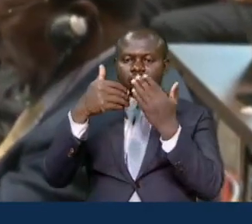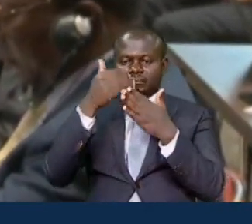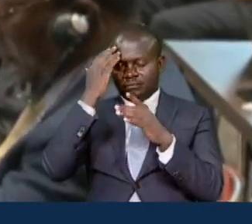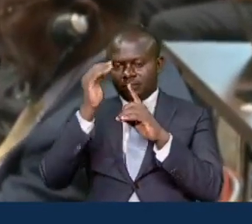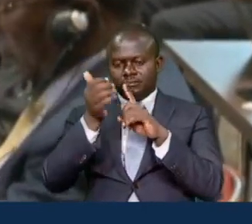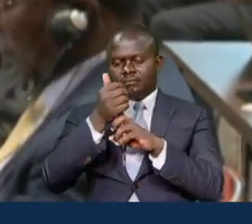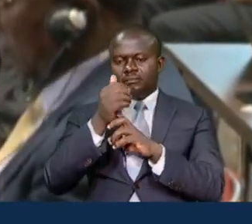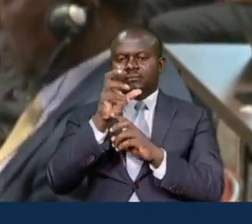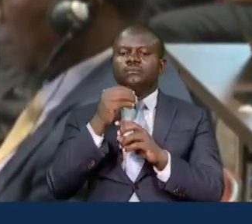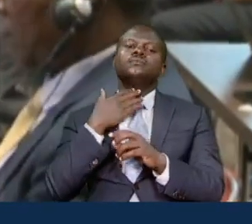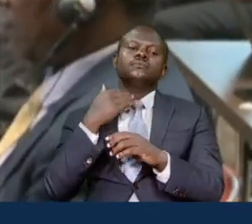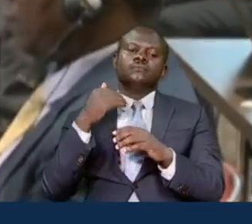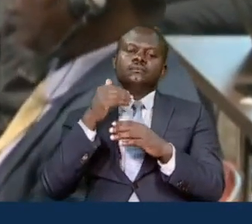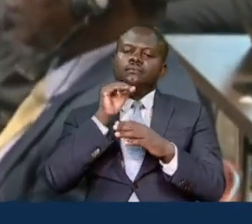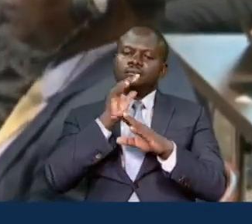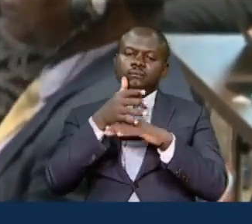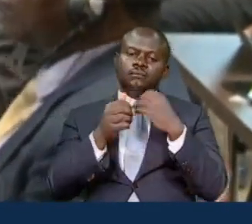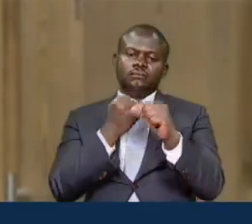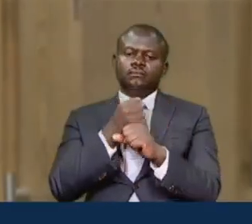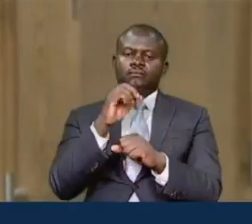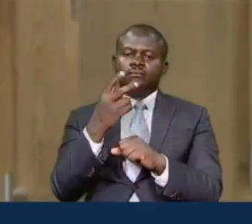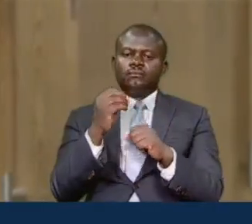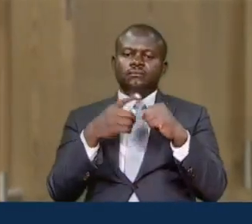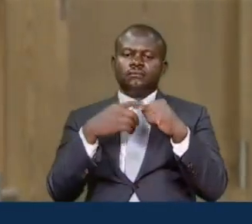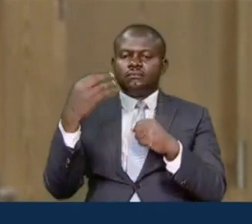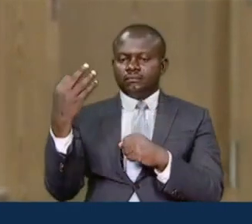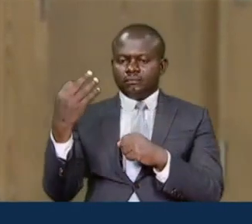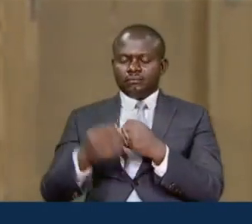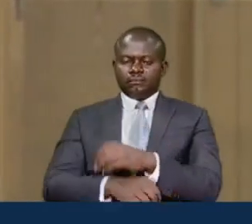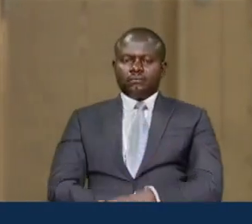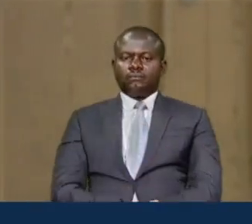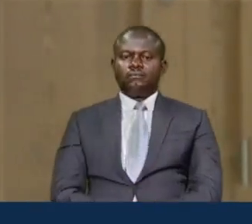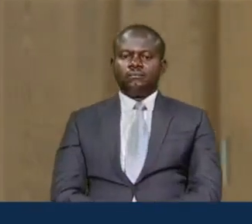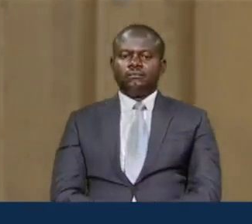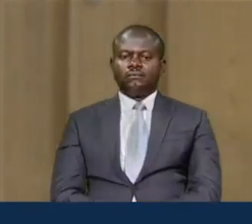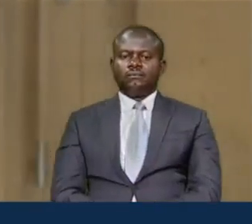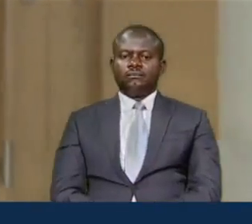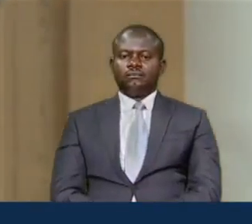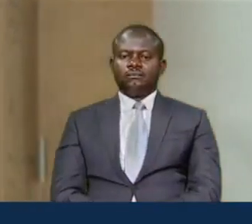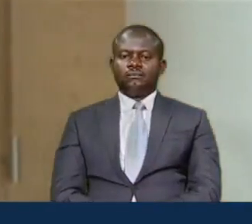Afurika yifuzwa bitarenze mu 2063 Kwizera Bosco mu mujyi wa Kigali